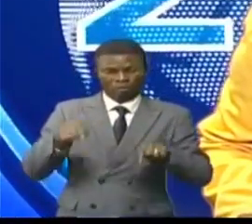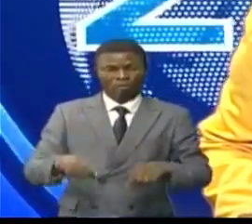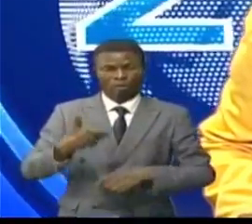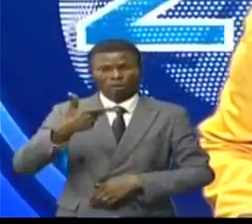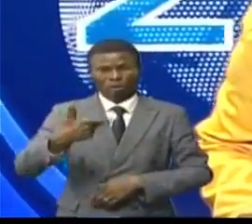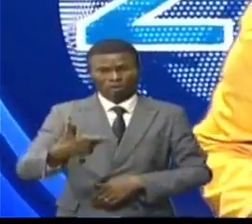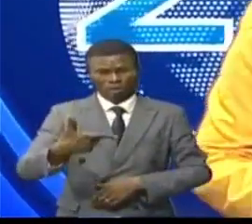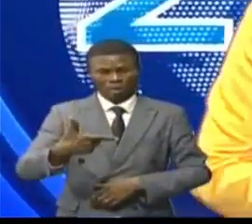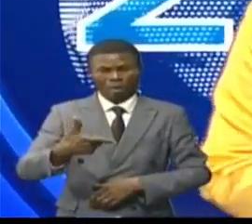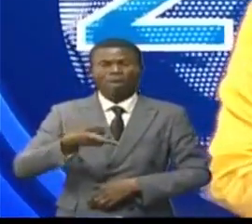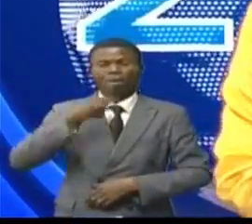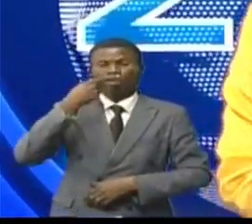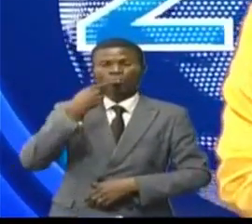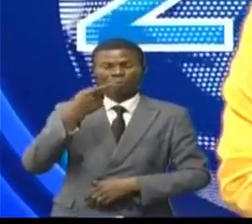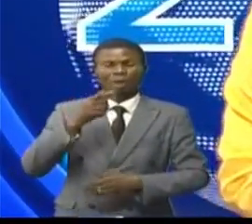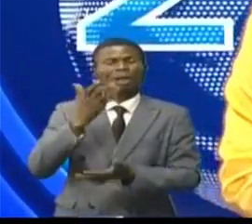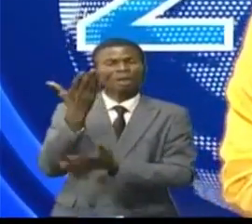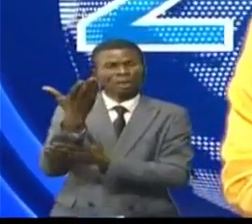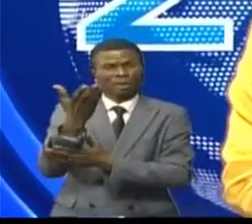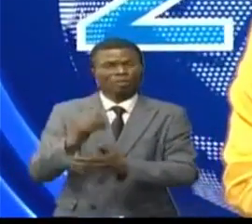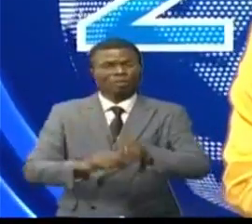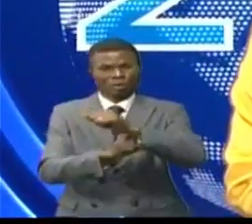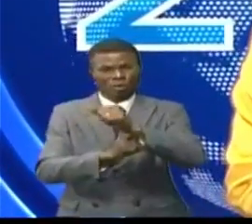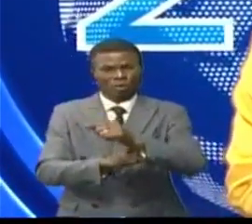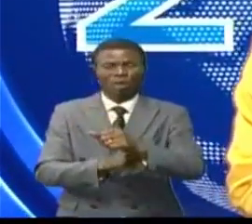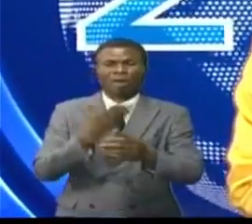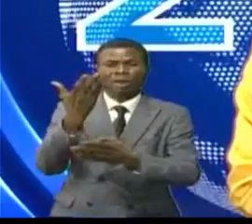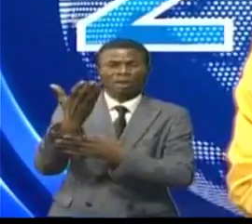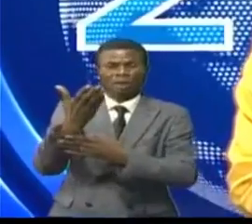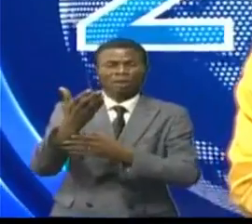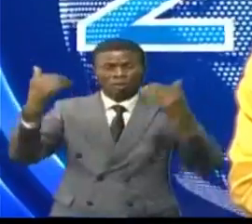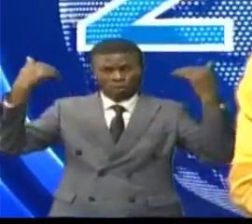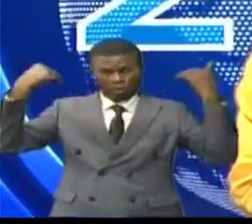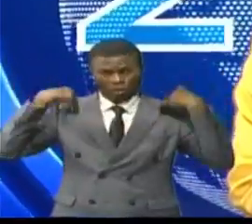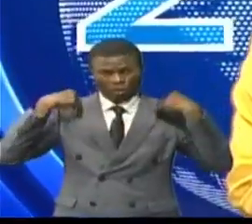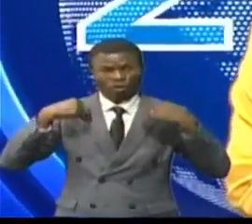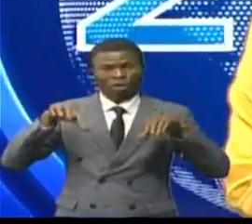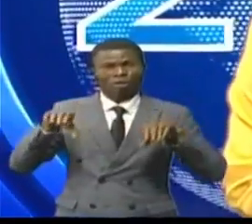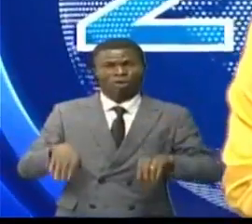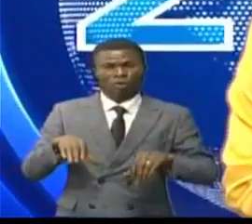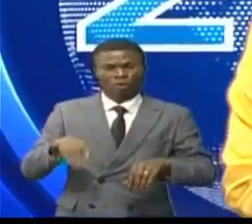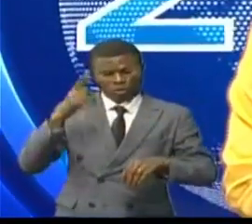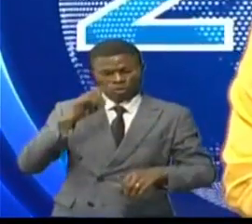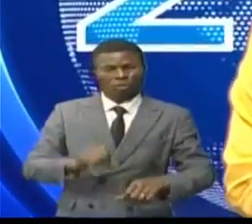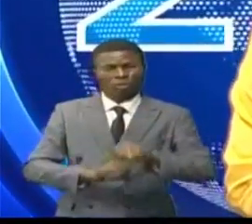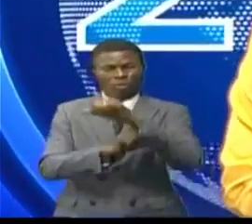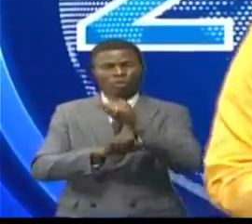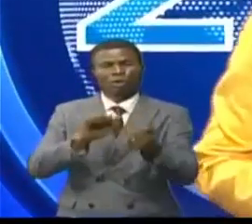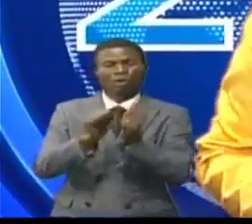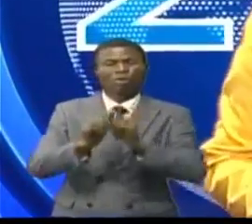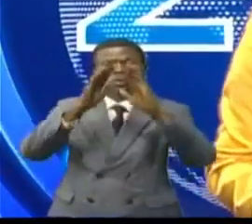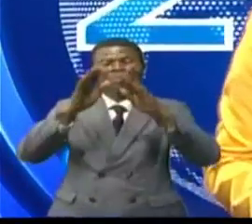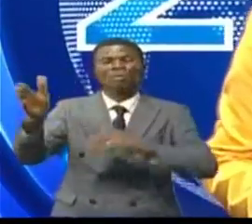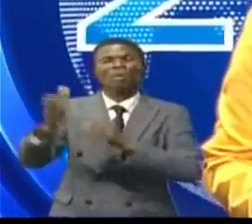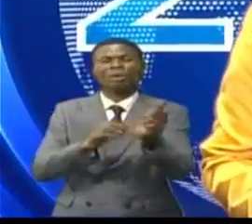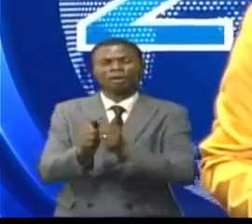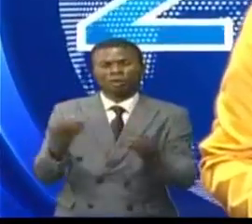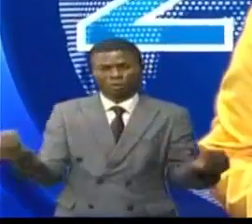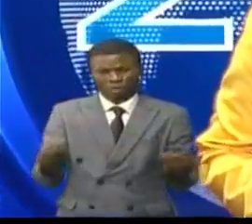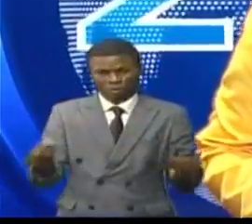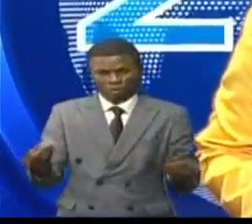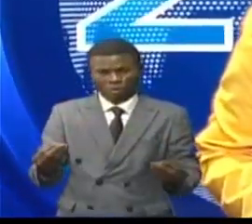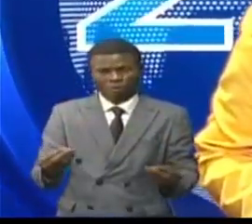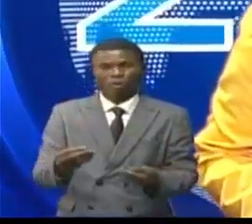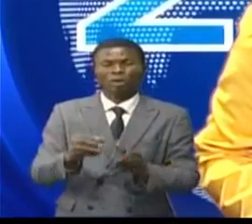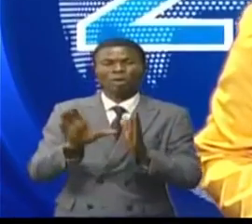Ce mardi, ils ont exprimé leur ras-le-bol et lancent un cri d'alarme à l'endroit des autorités compétentes pour que justice soit faite. Un